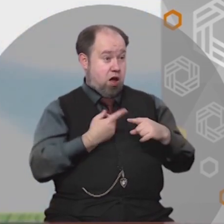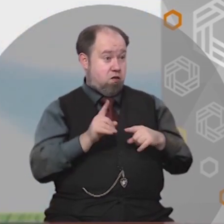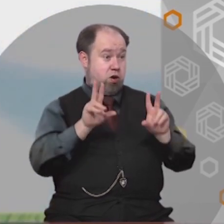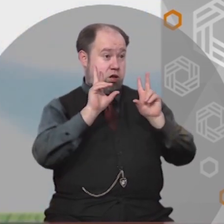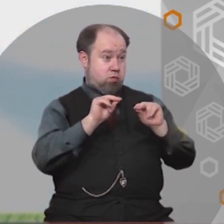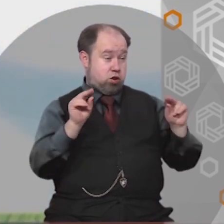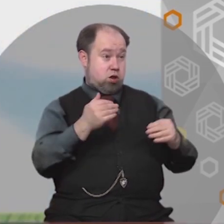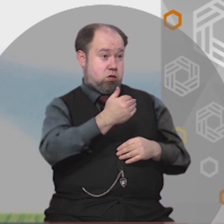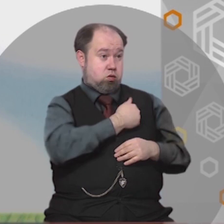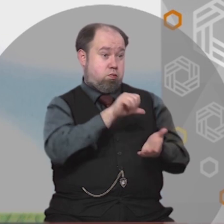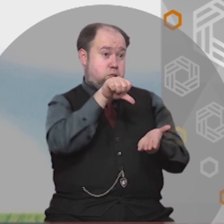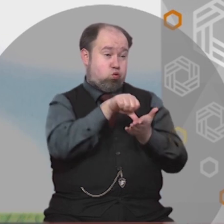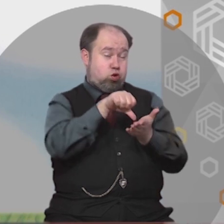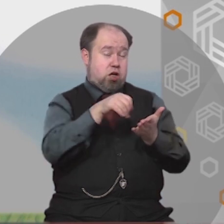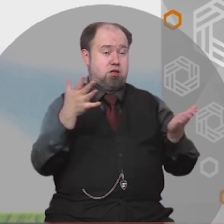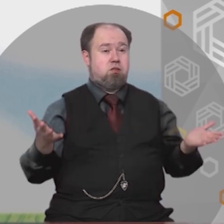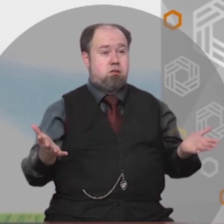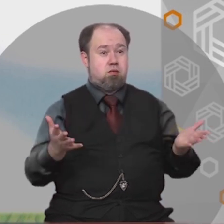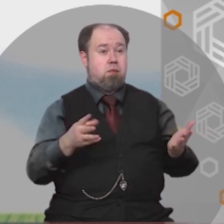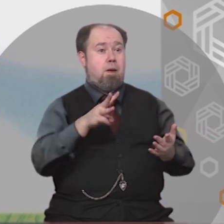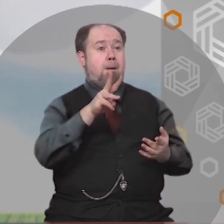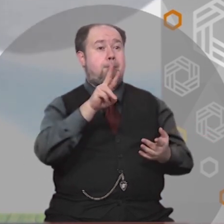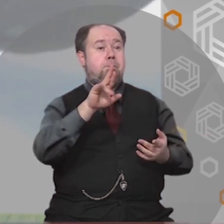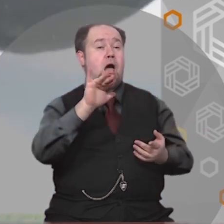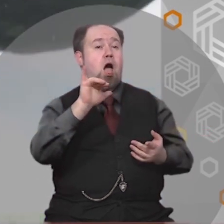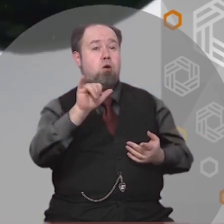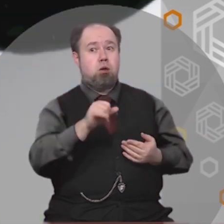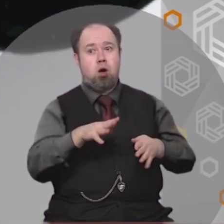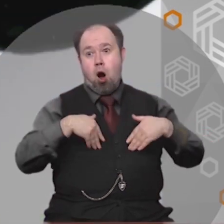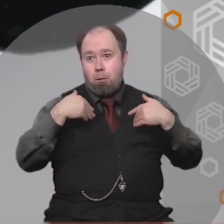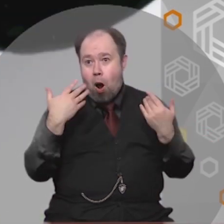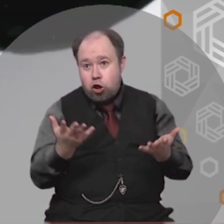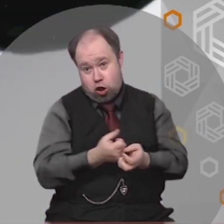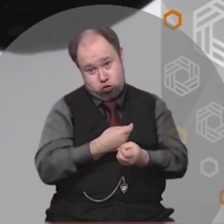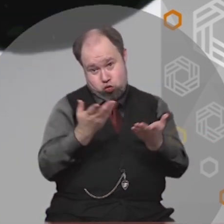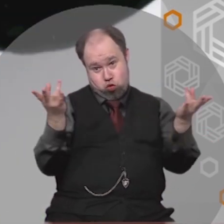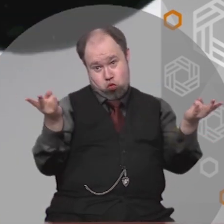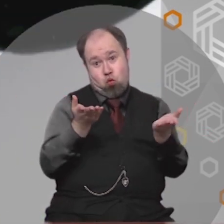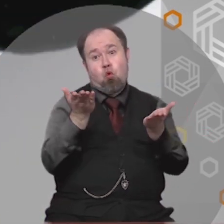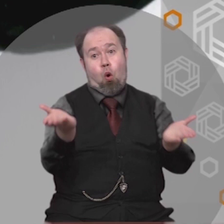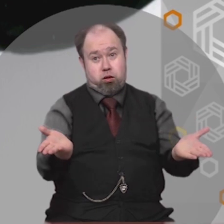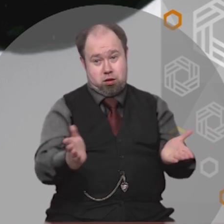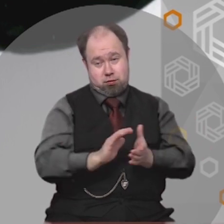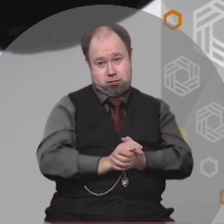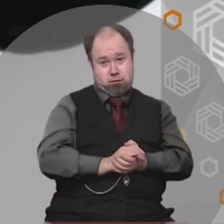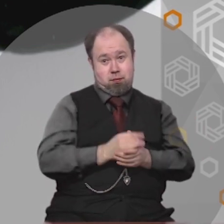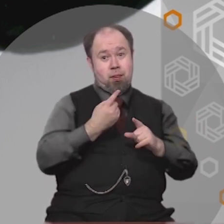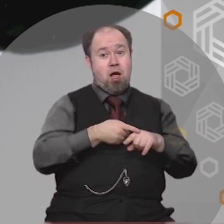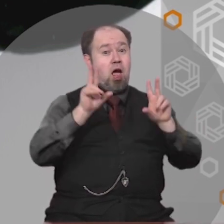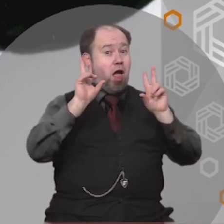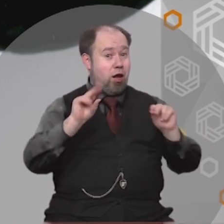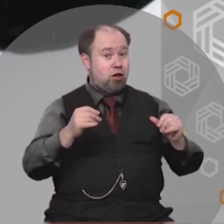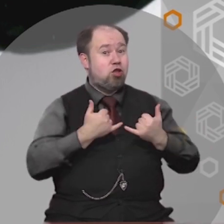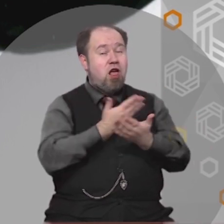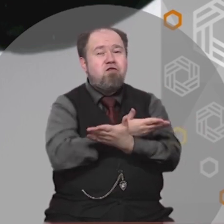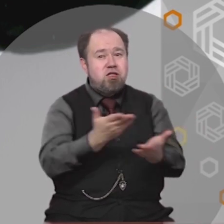этом счастье как-то поучаствовать? Мяу. Да, пожалуйста, сколько угодно, затараторили ласточки. Это